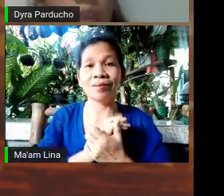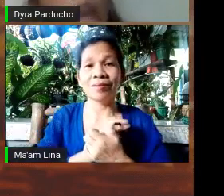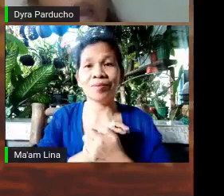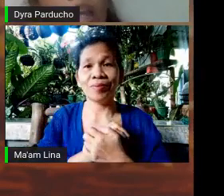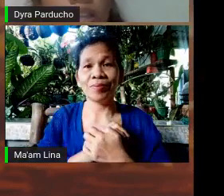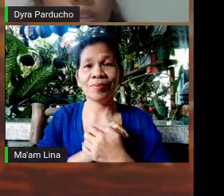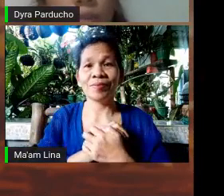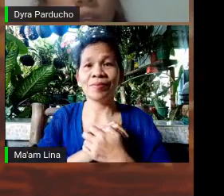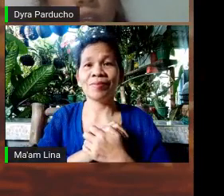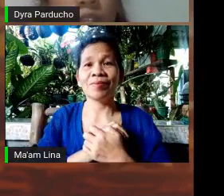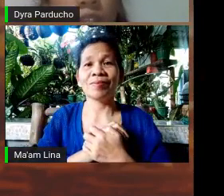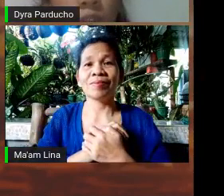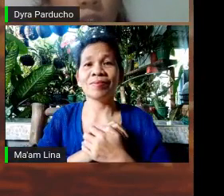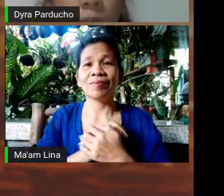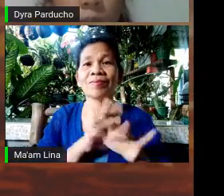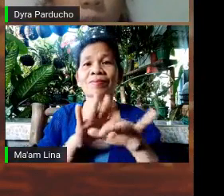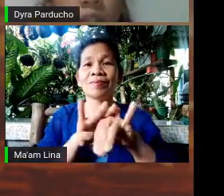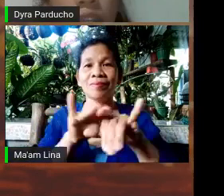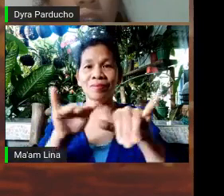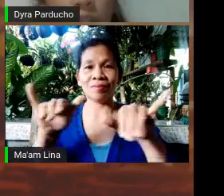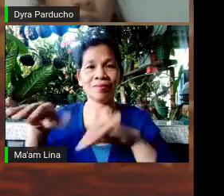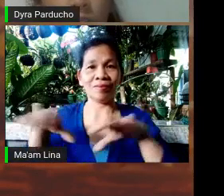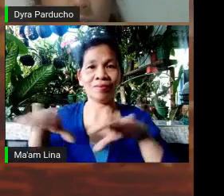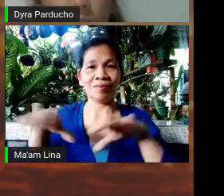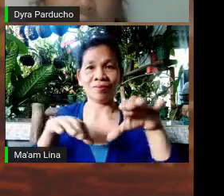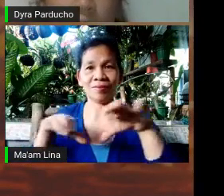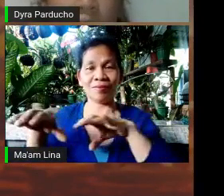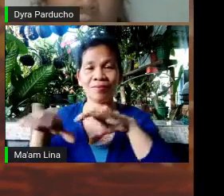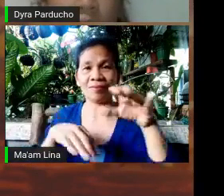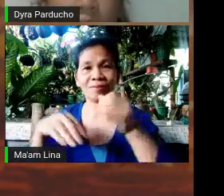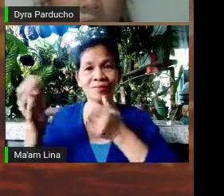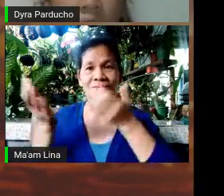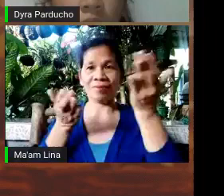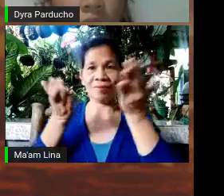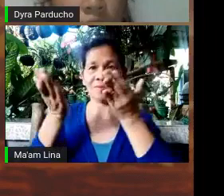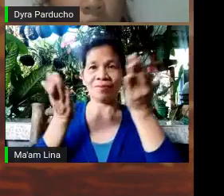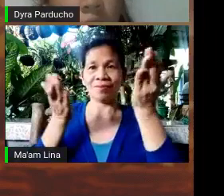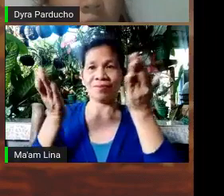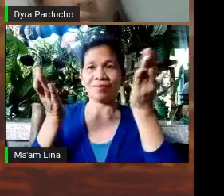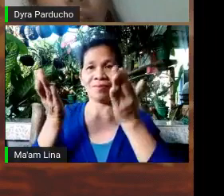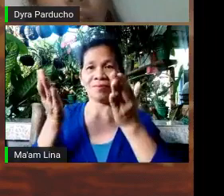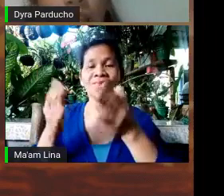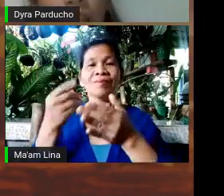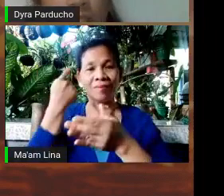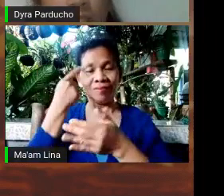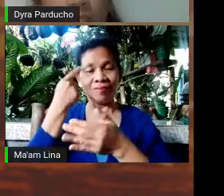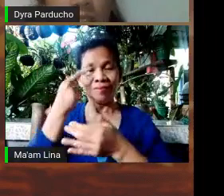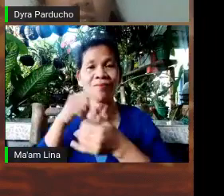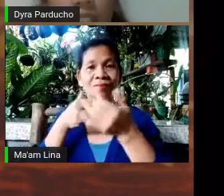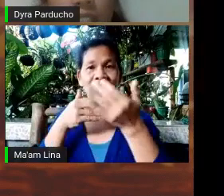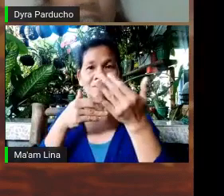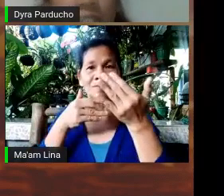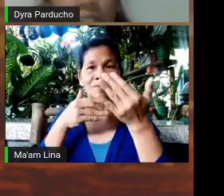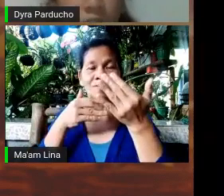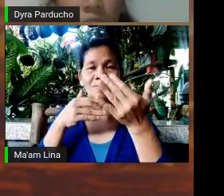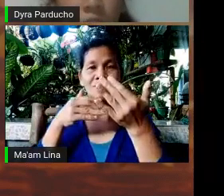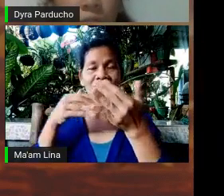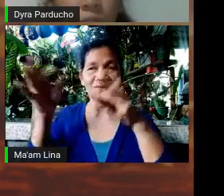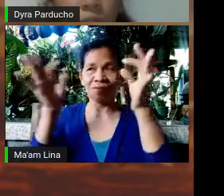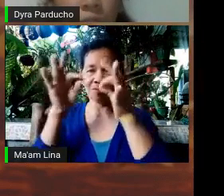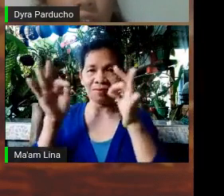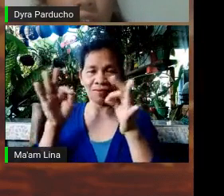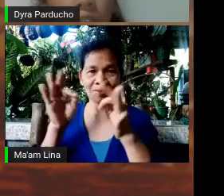Ito po sabi, gayon po ang ginawang paglilingkod sa inyo at anino ng makalangit na